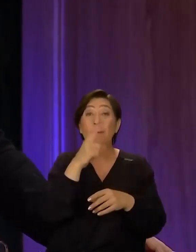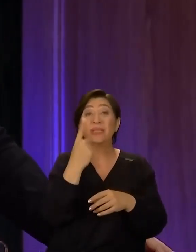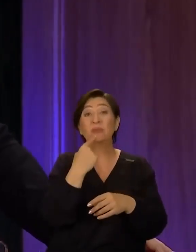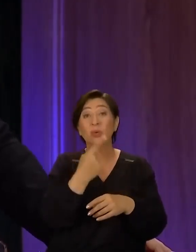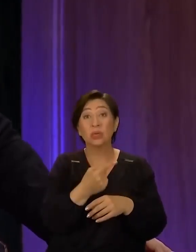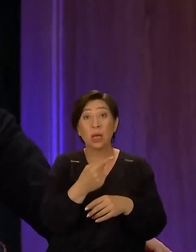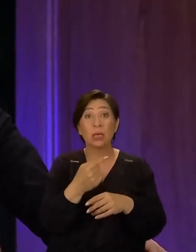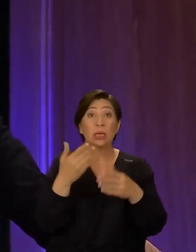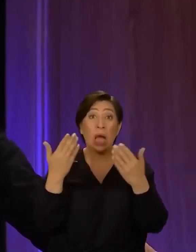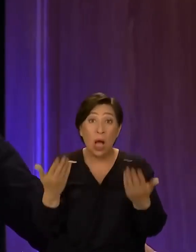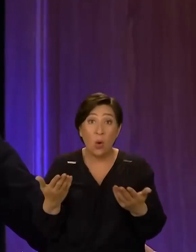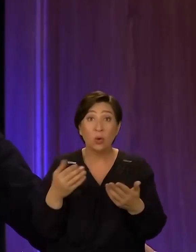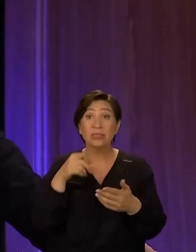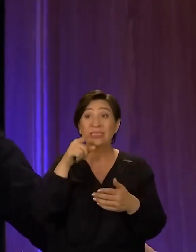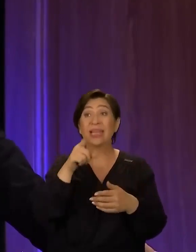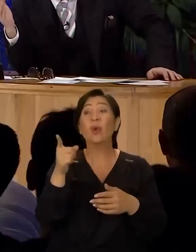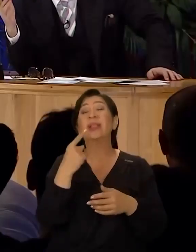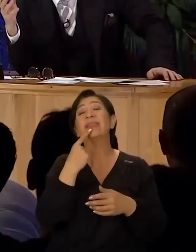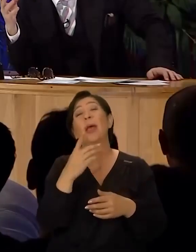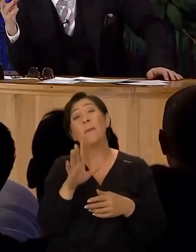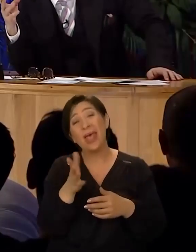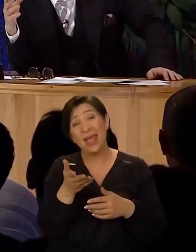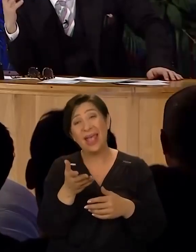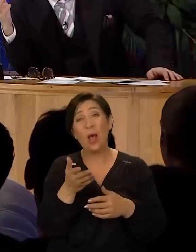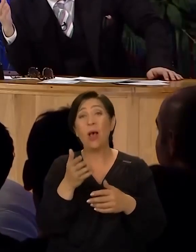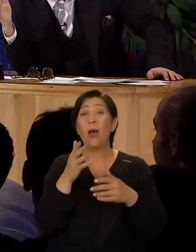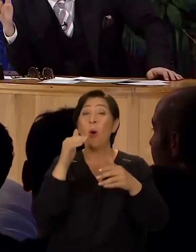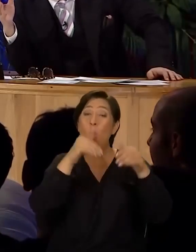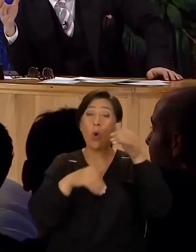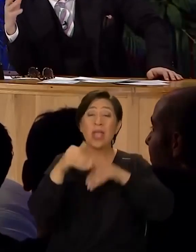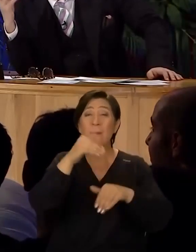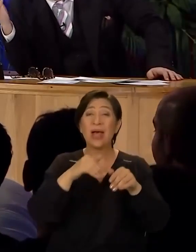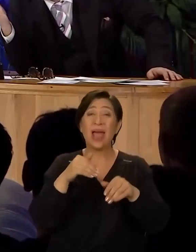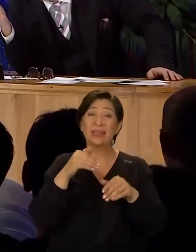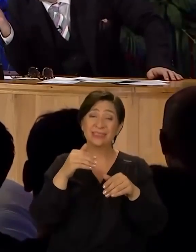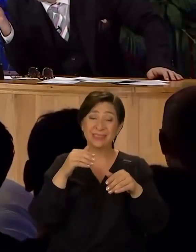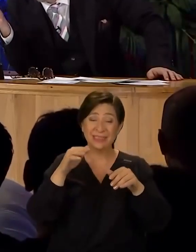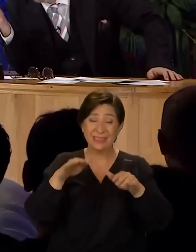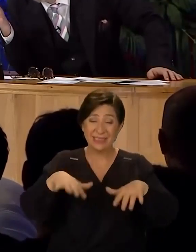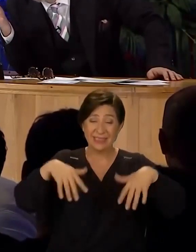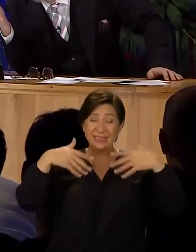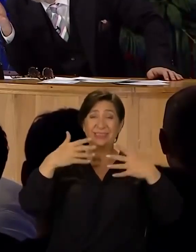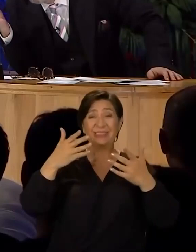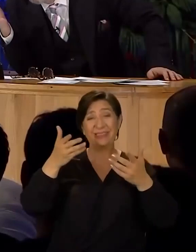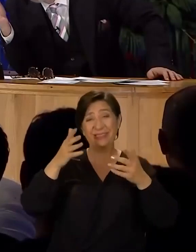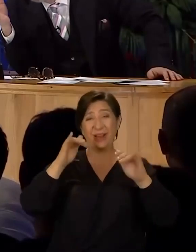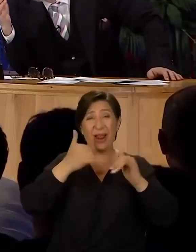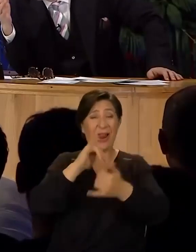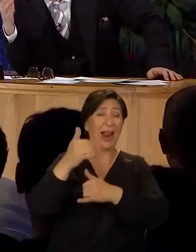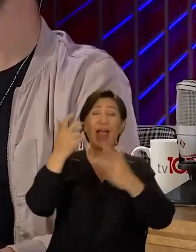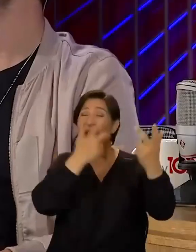biri diyor ki yahu sen de öyle deme. Oylamalar performanslardan sonra yapılıyor